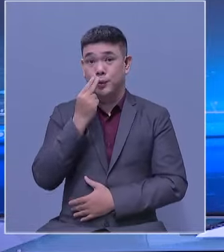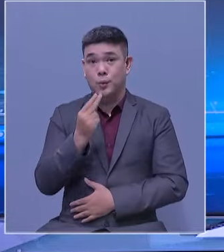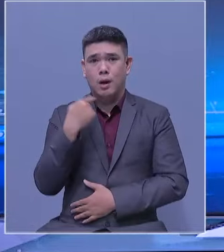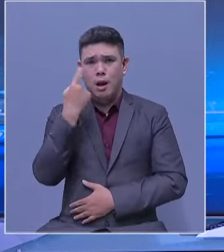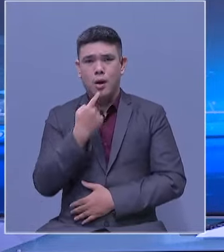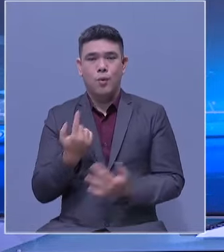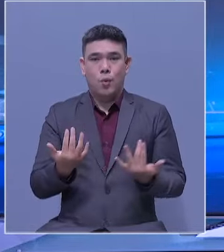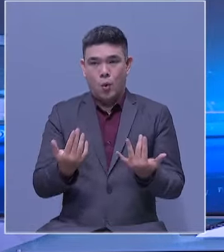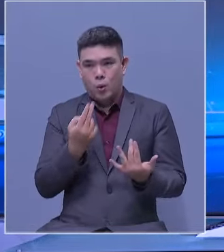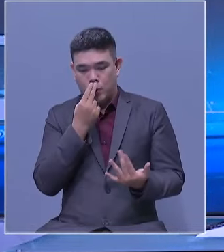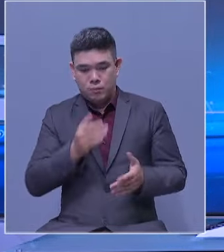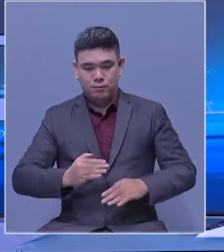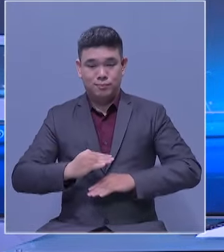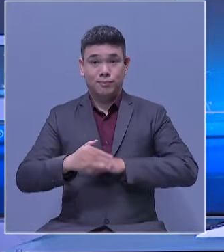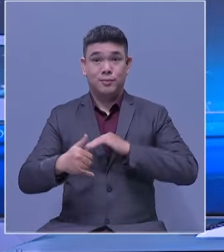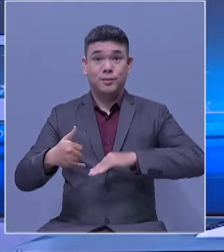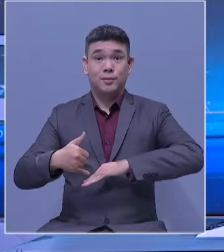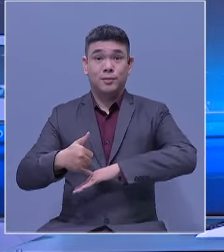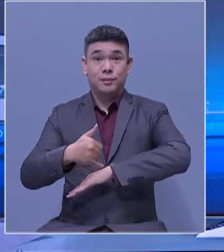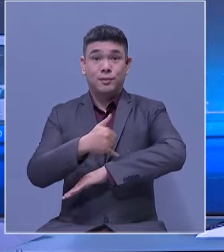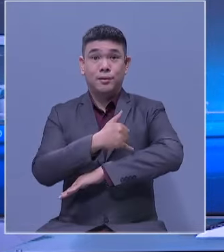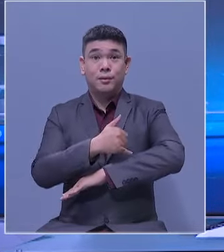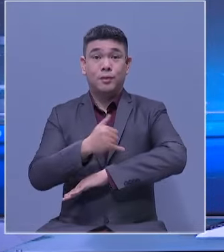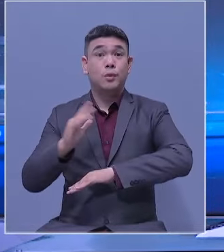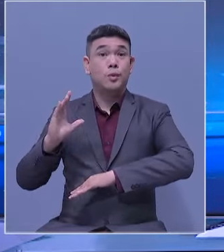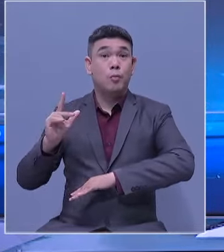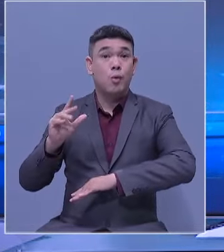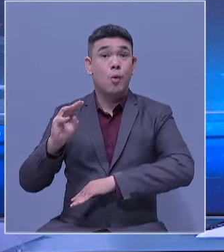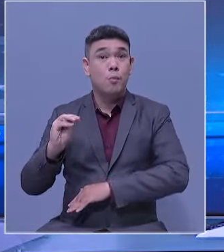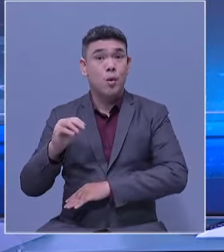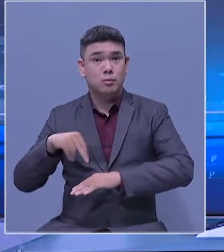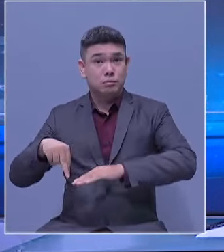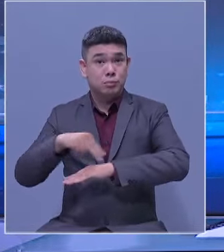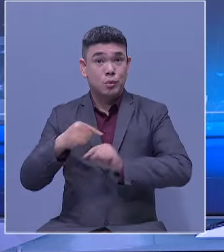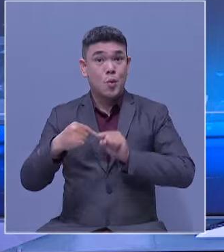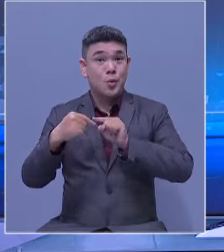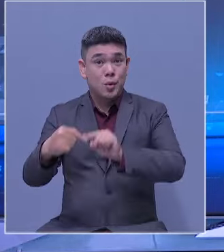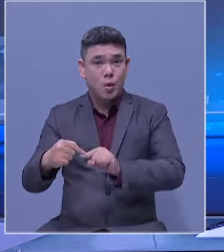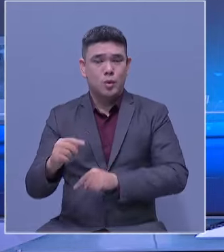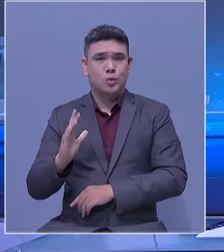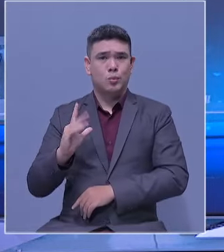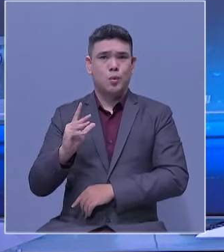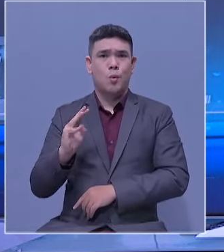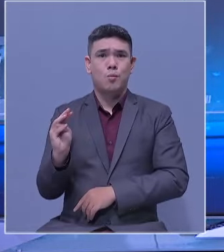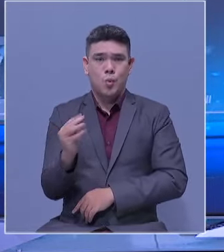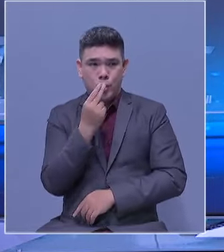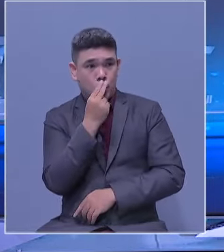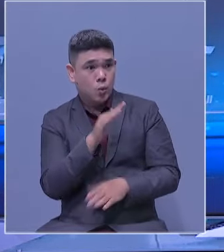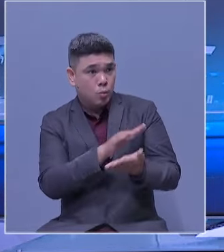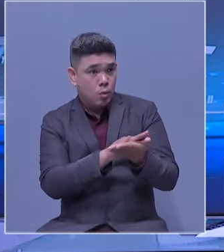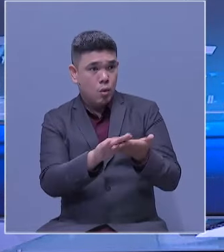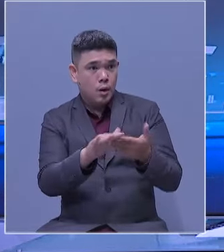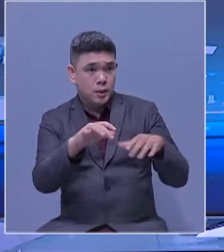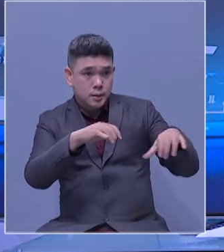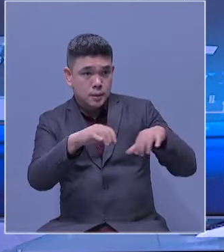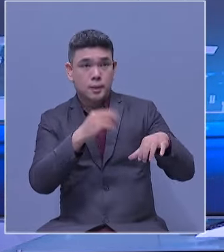ใครที่รอใช้ทางเลื่อนเชื่อมระหว่างรถไฟฟ้าสายสีชมพูกับสีม่วงเดี๋ยวจะได้ใช้กันแล้วนะคะกระทรวงคมนาคมเขาไปตรวจความเรียบร้อยนะ